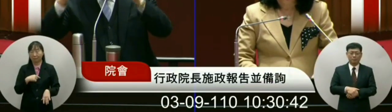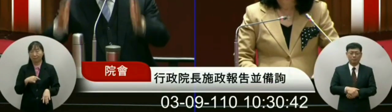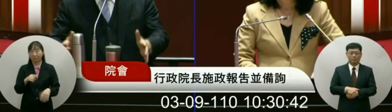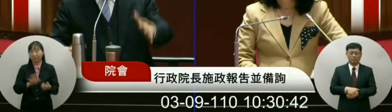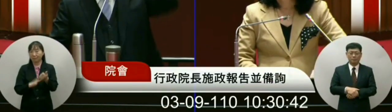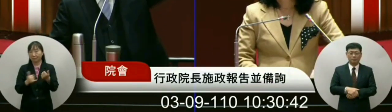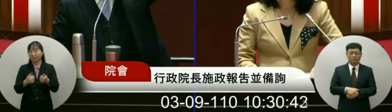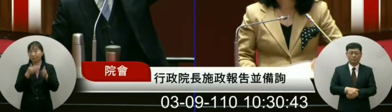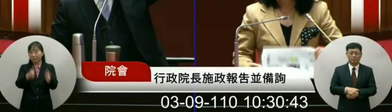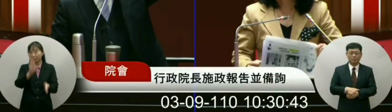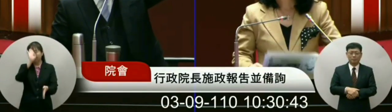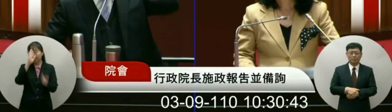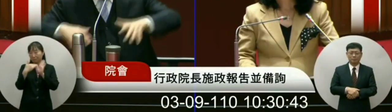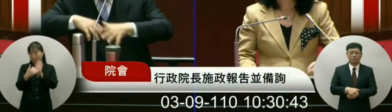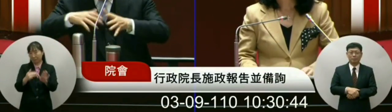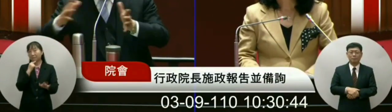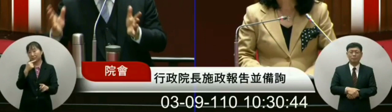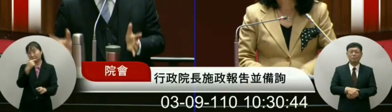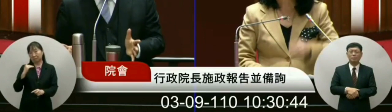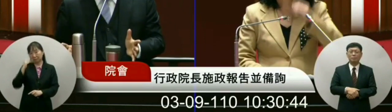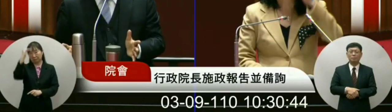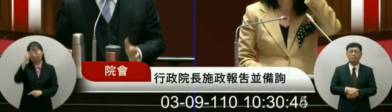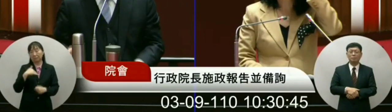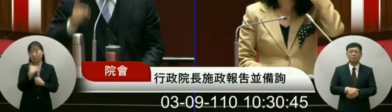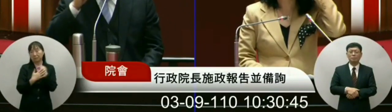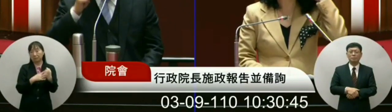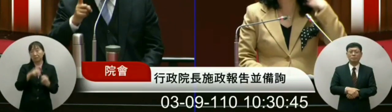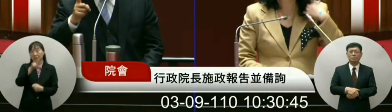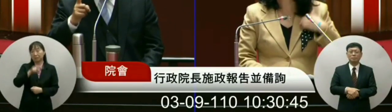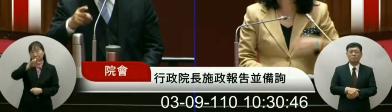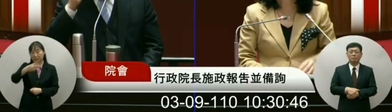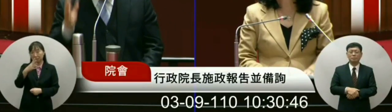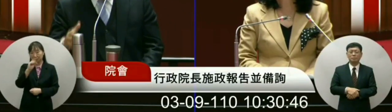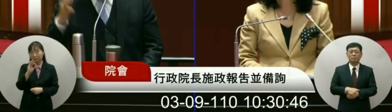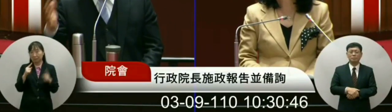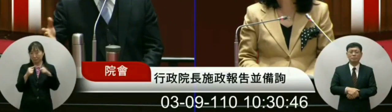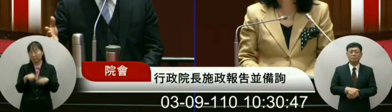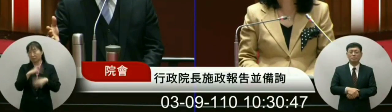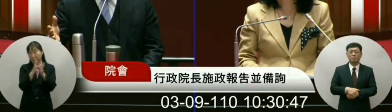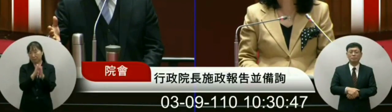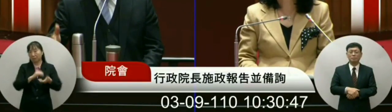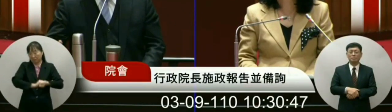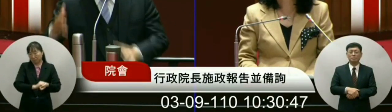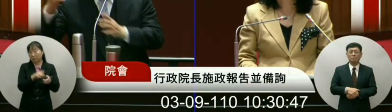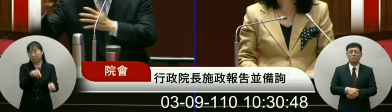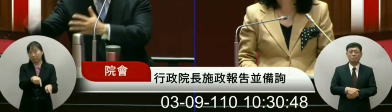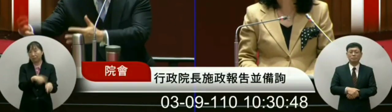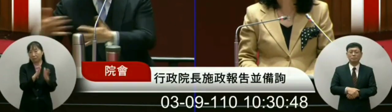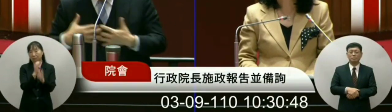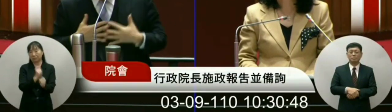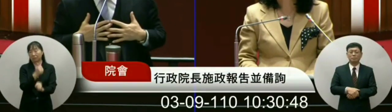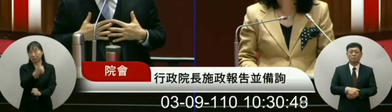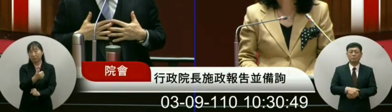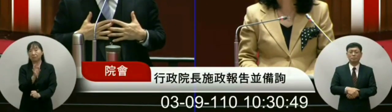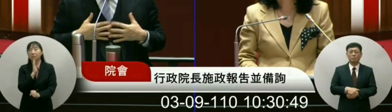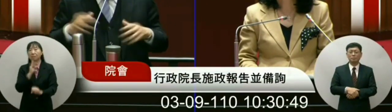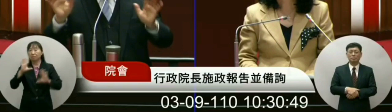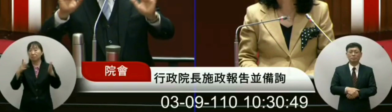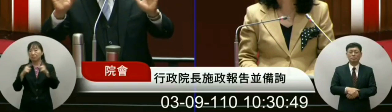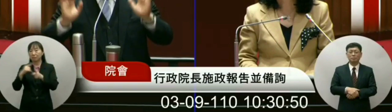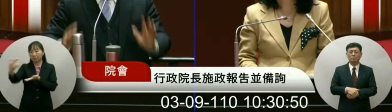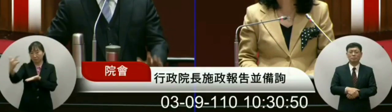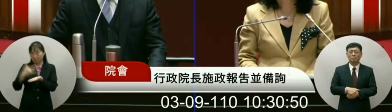对于防疫是最高的，我们保护2300万人也是必要，也是一直做得很好的。那对于国人回